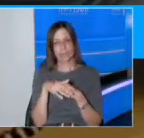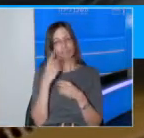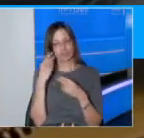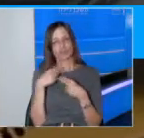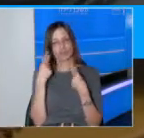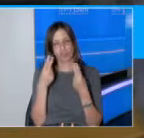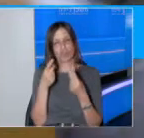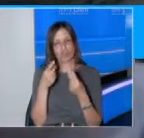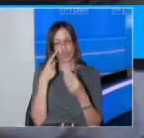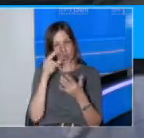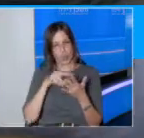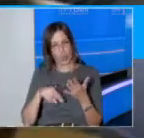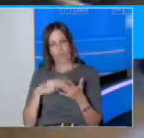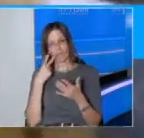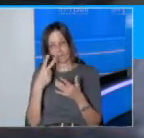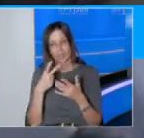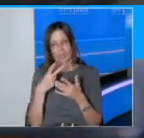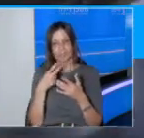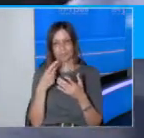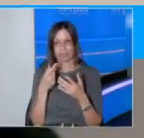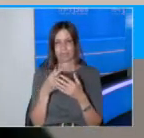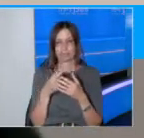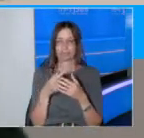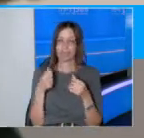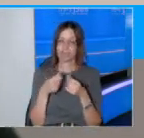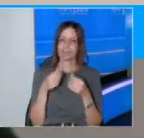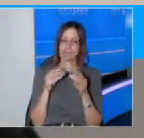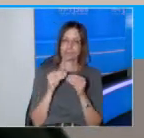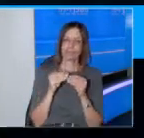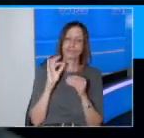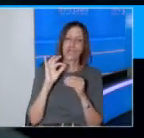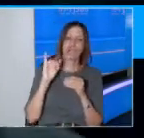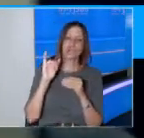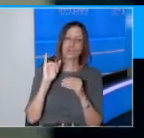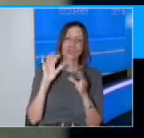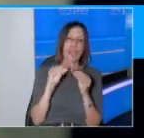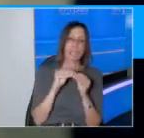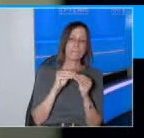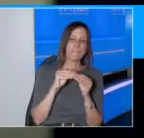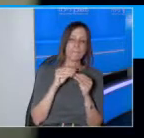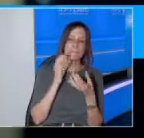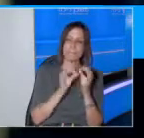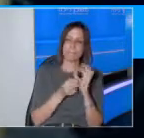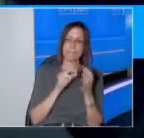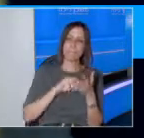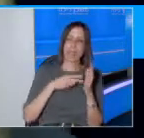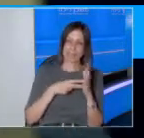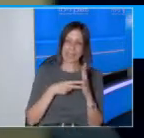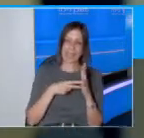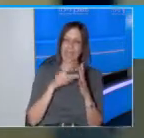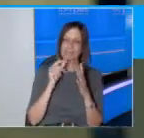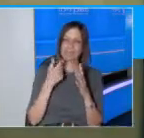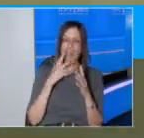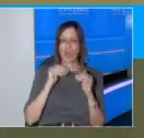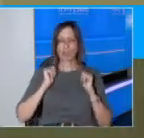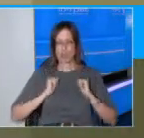ושוב, כשקוראים ורואים את האינטראקציה הזאת של ישועה עם הפוליטיקאים, היא מעוררת אינוחות, כן? הוא